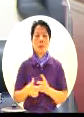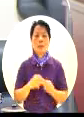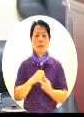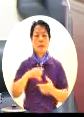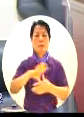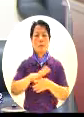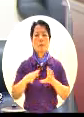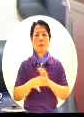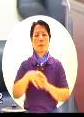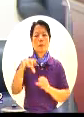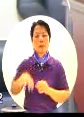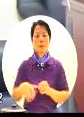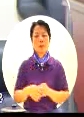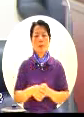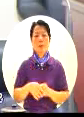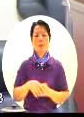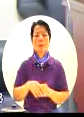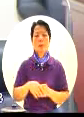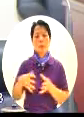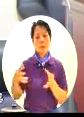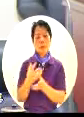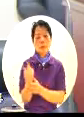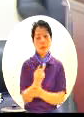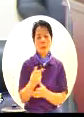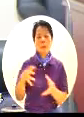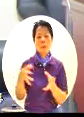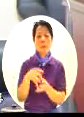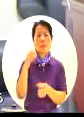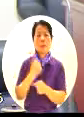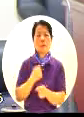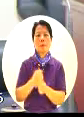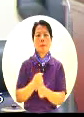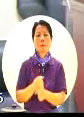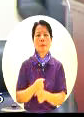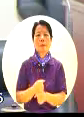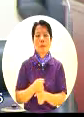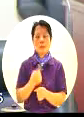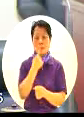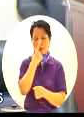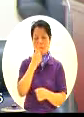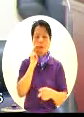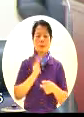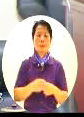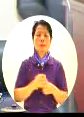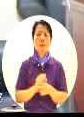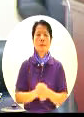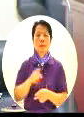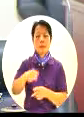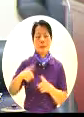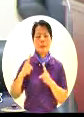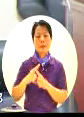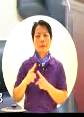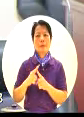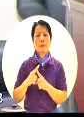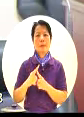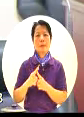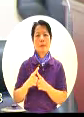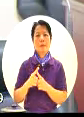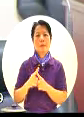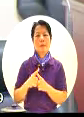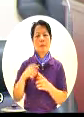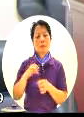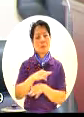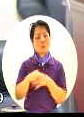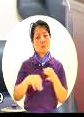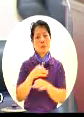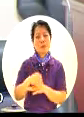化局来做一个主办的话，哈，我相信这个人潮、这个商机，